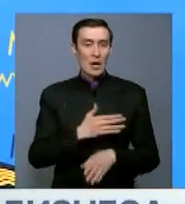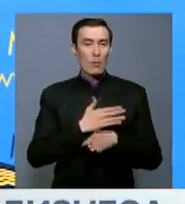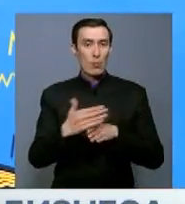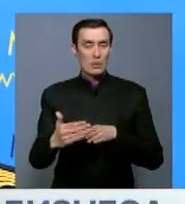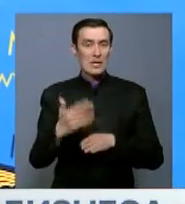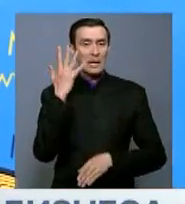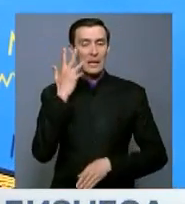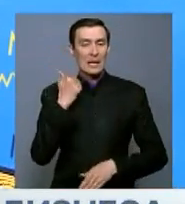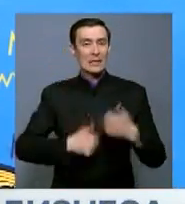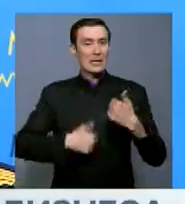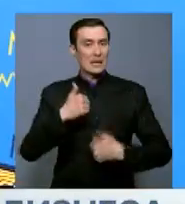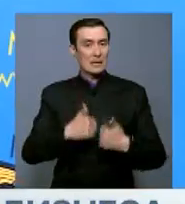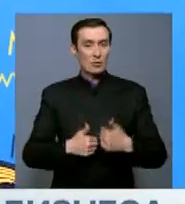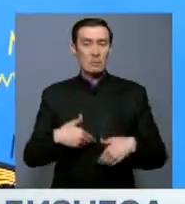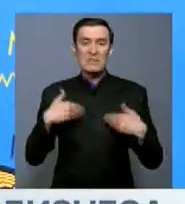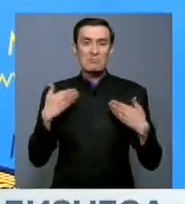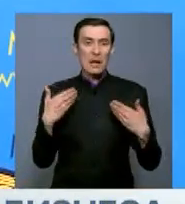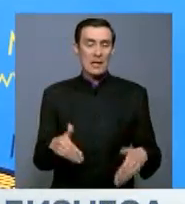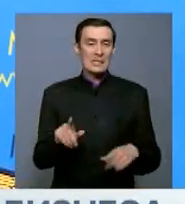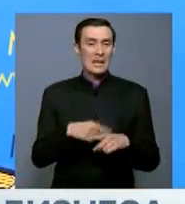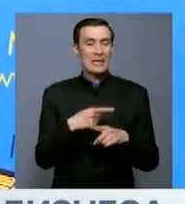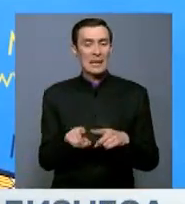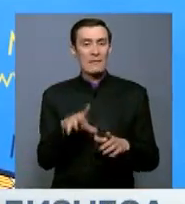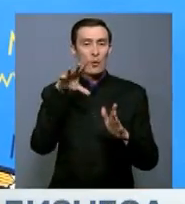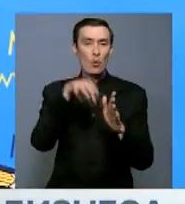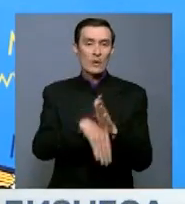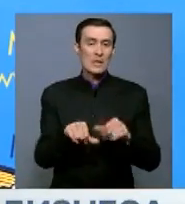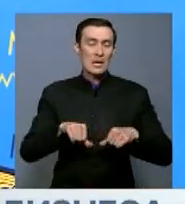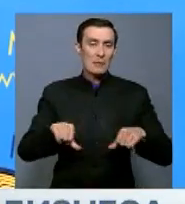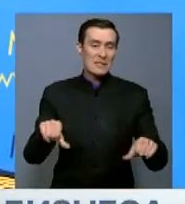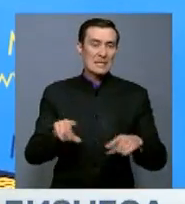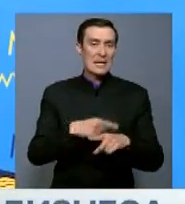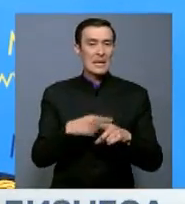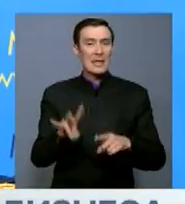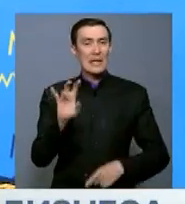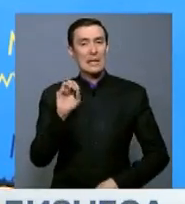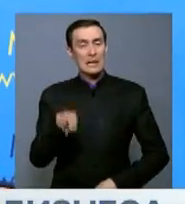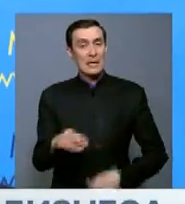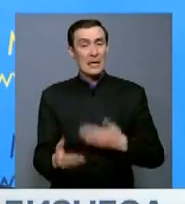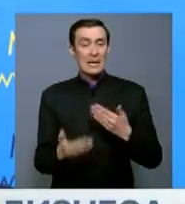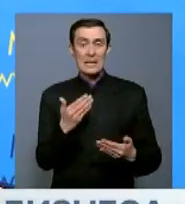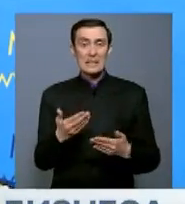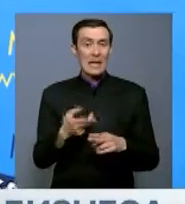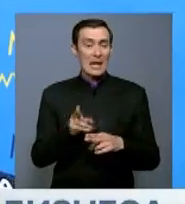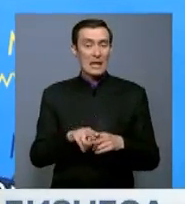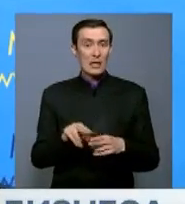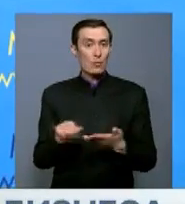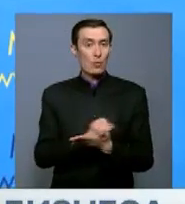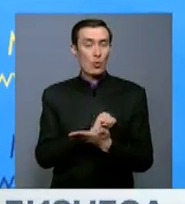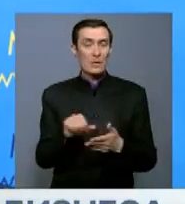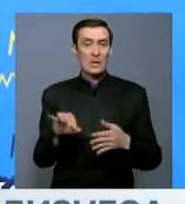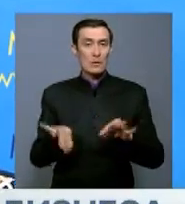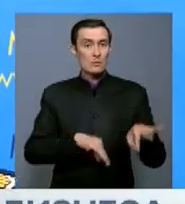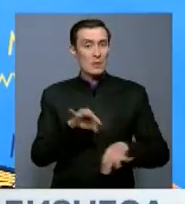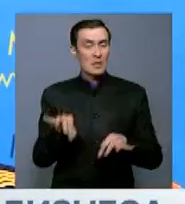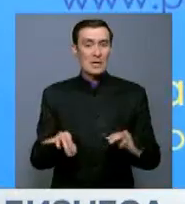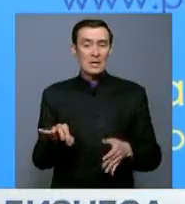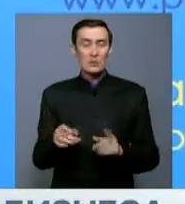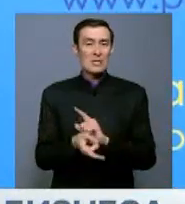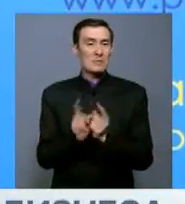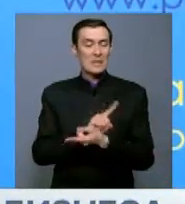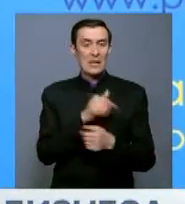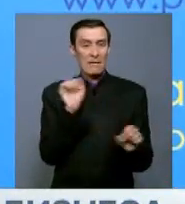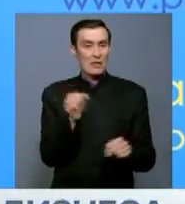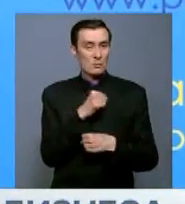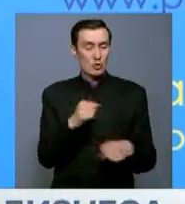когда идет тендер, уже бесполезно, вы находитесь в этой тендерной комиссии или не находитесь. Если это сидит проектно-сметной документации, ничего там вы не измените.